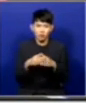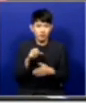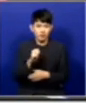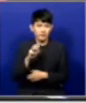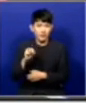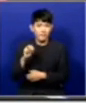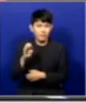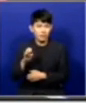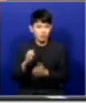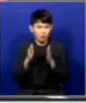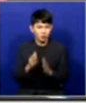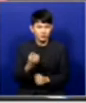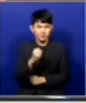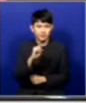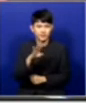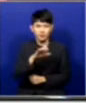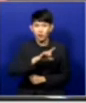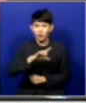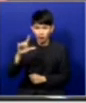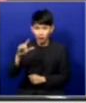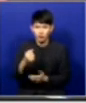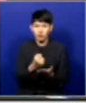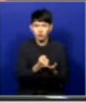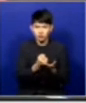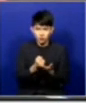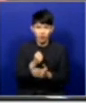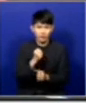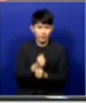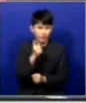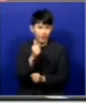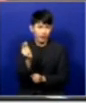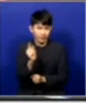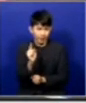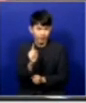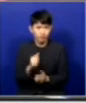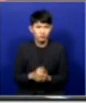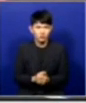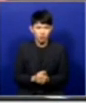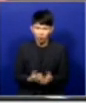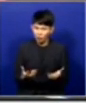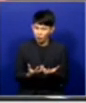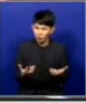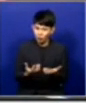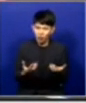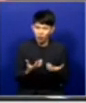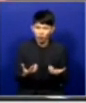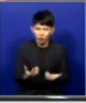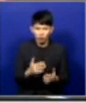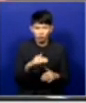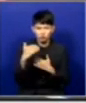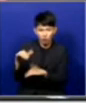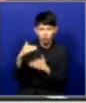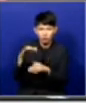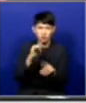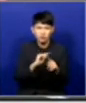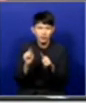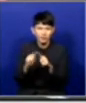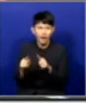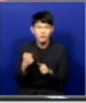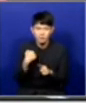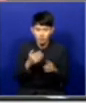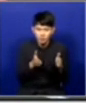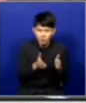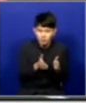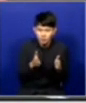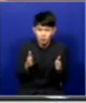า14ล้านคนจะสามารถเพิ่มสัดส่วนผลิตภัณฑ์มวลรวมของวิสาหกิจขนาดกลางและขนาดย่อมได้ส่ง